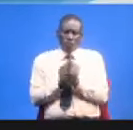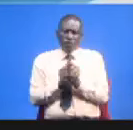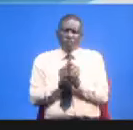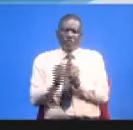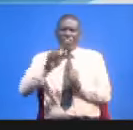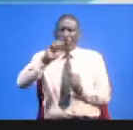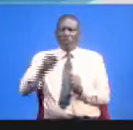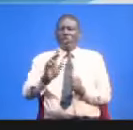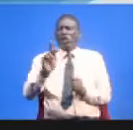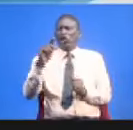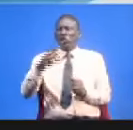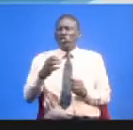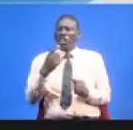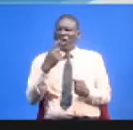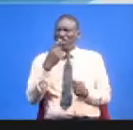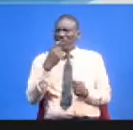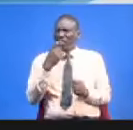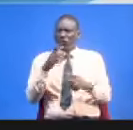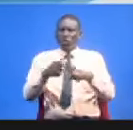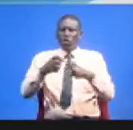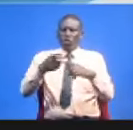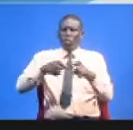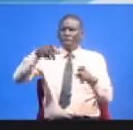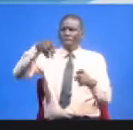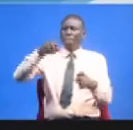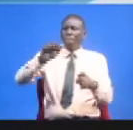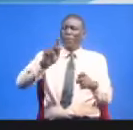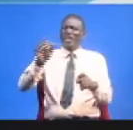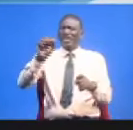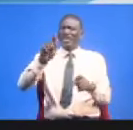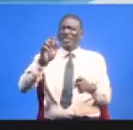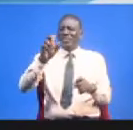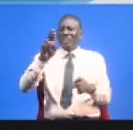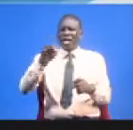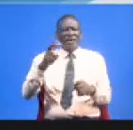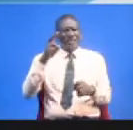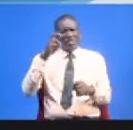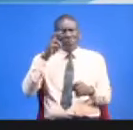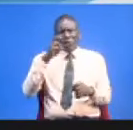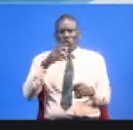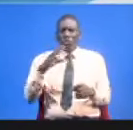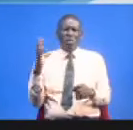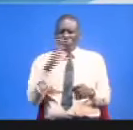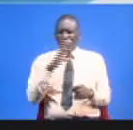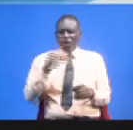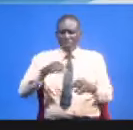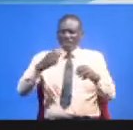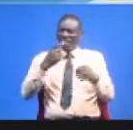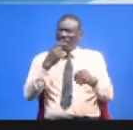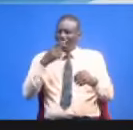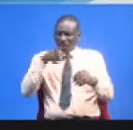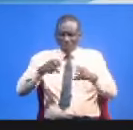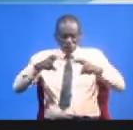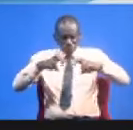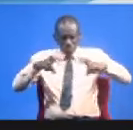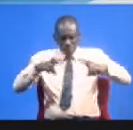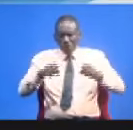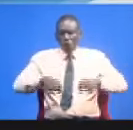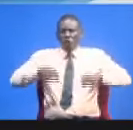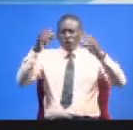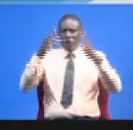15,000 za mchele kutoka Pakistan ambao unashukiwa kuwa na madhara. Mchele huo sasa unachunguzwa na maafisa kutoka